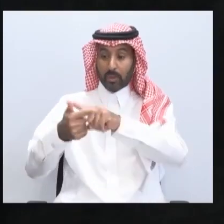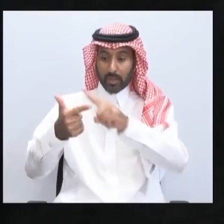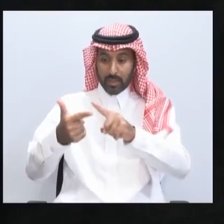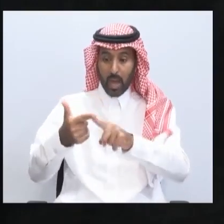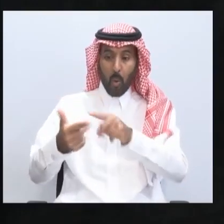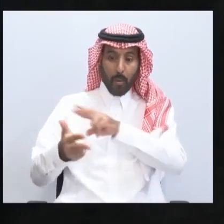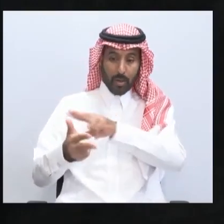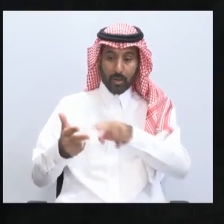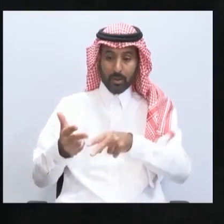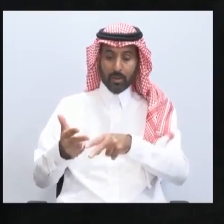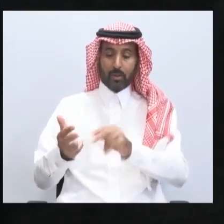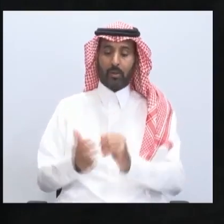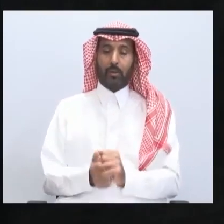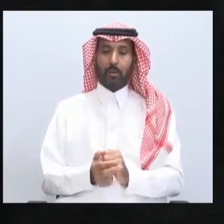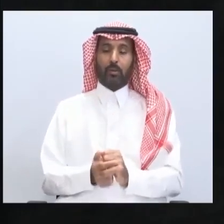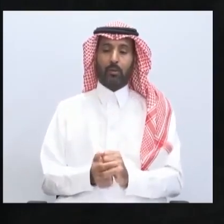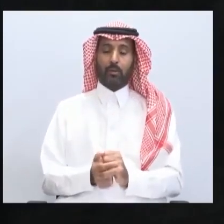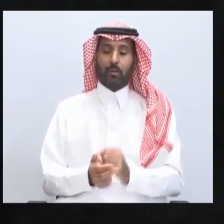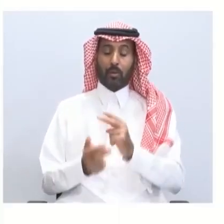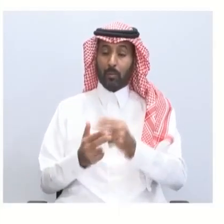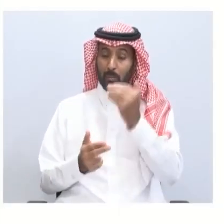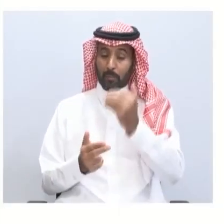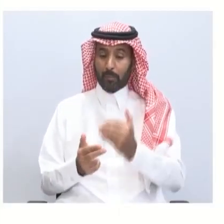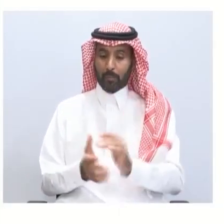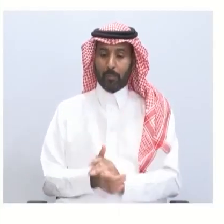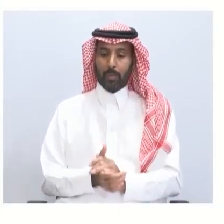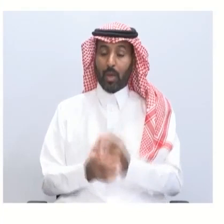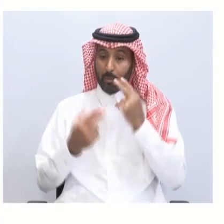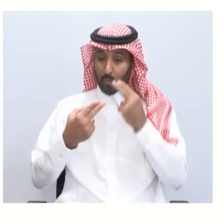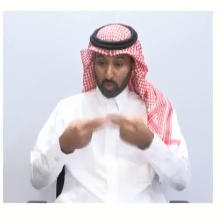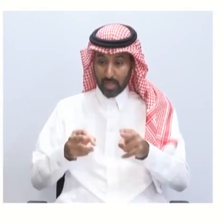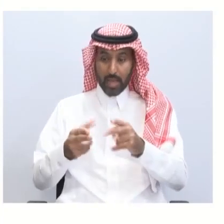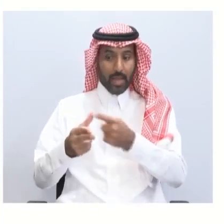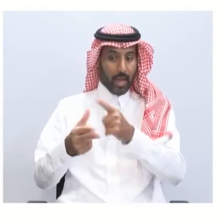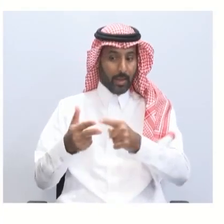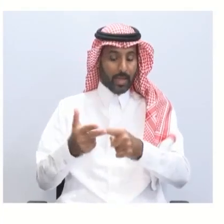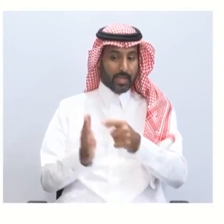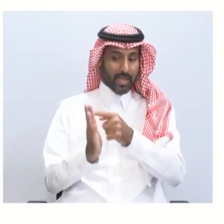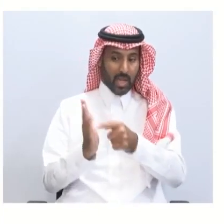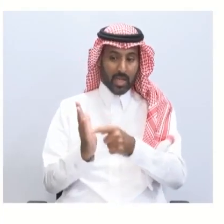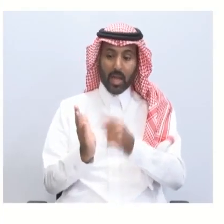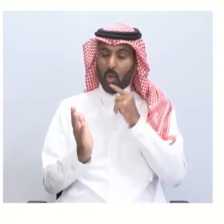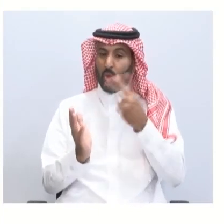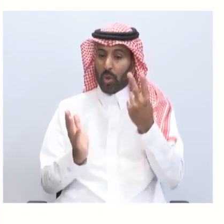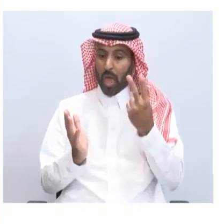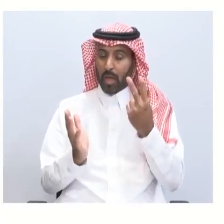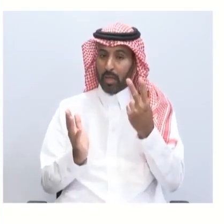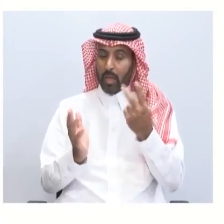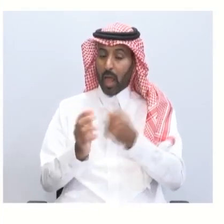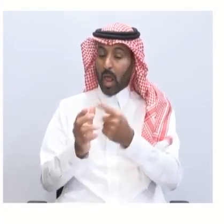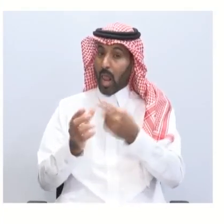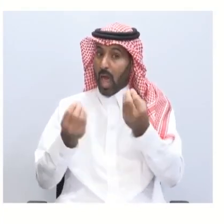متعدده العوامل ومن المصادقه مصادقه الثنائيه